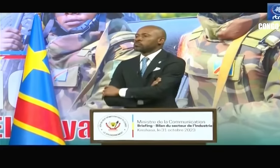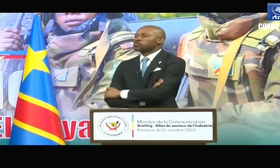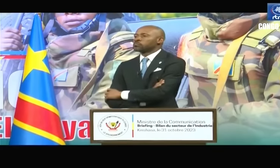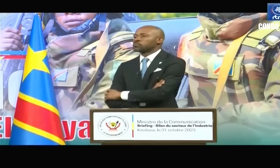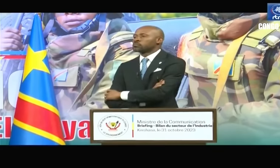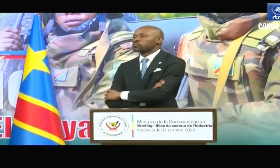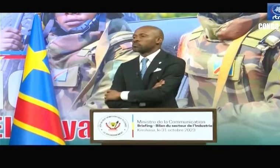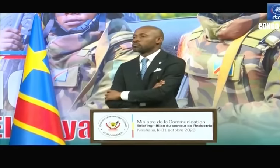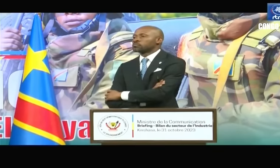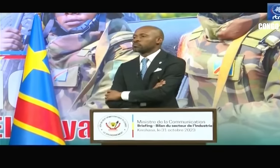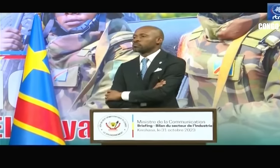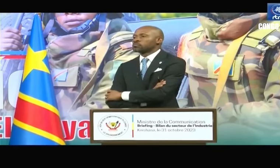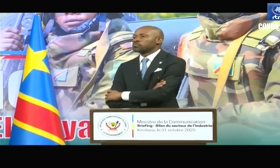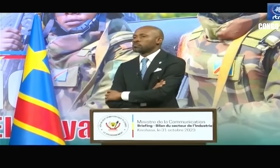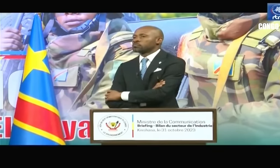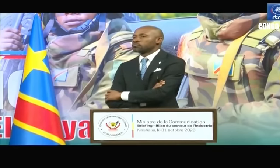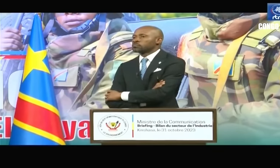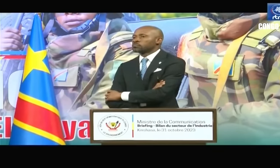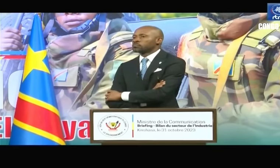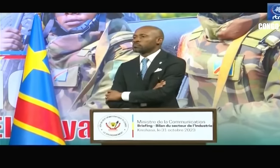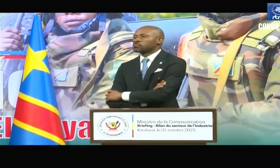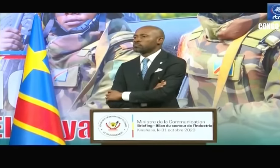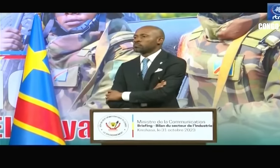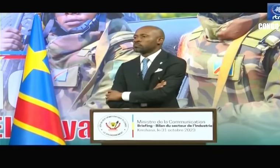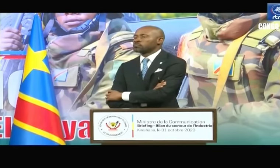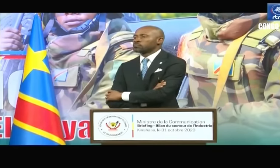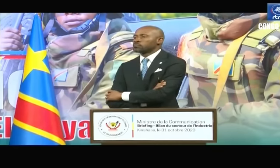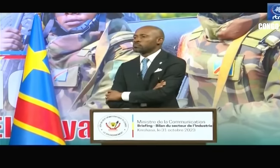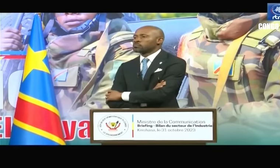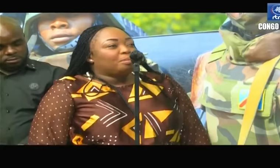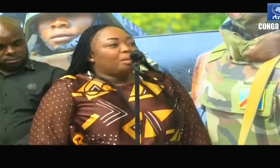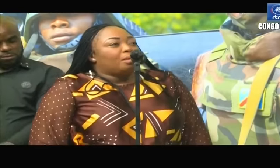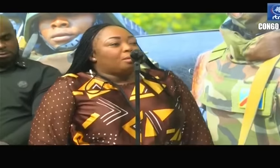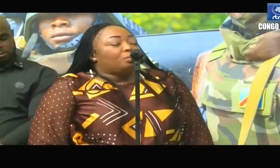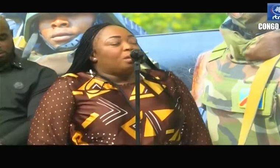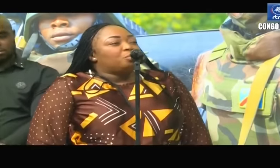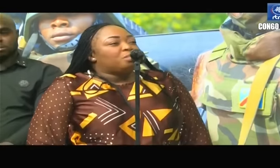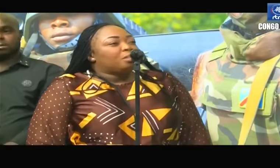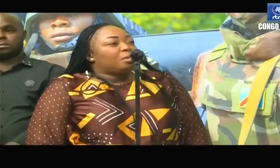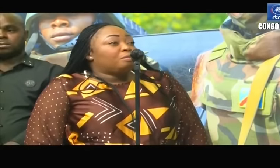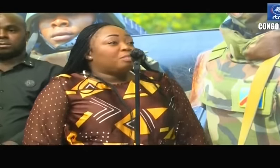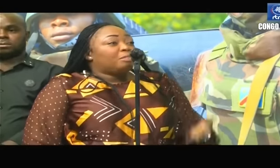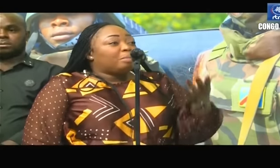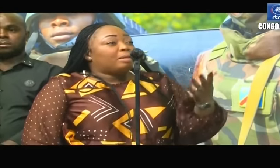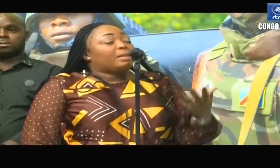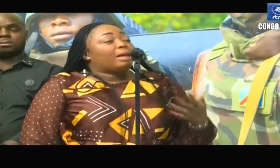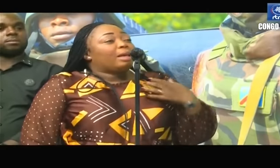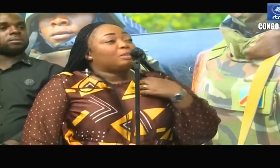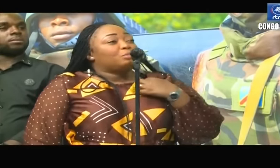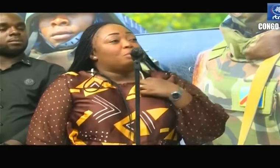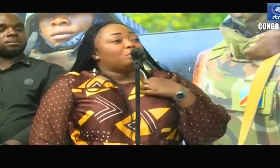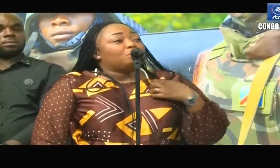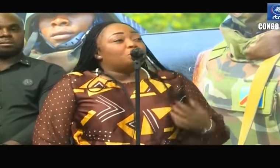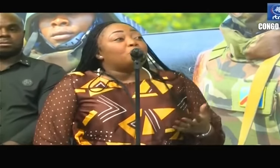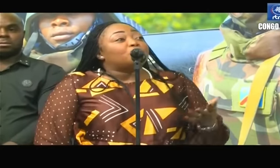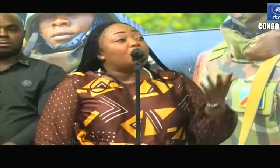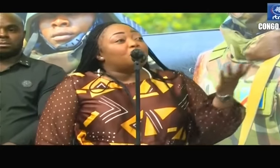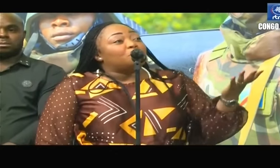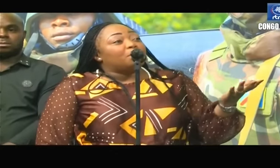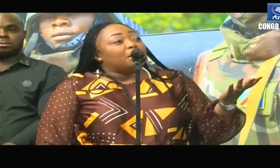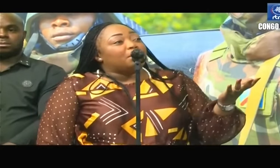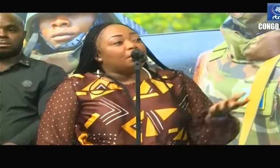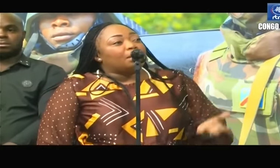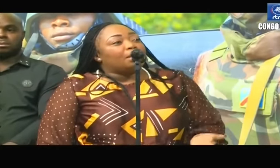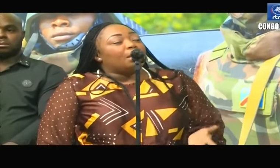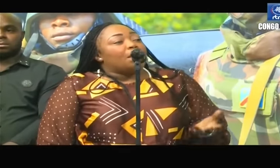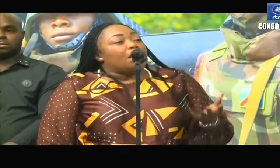Merci beaucoup, Monsieur le ministre. Deux petites questions. La première au ministre de l'Industrie. Vous avez parlé de la création du Conseil congolais